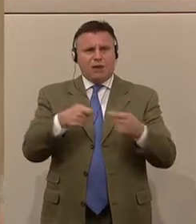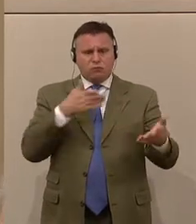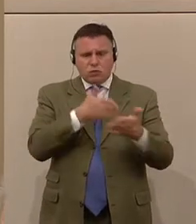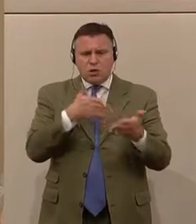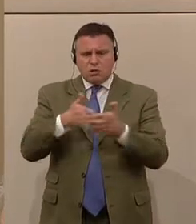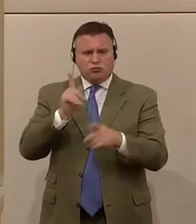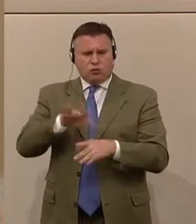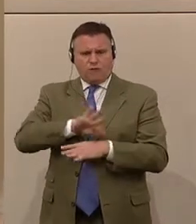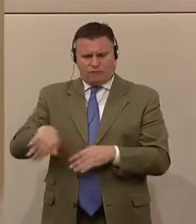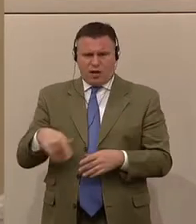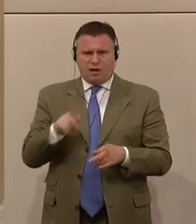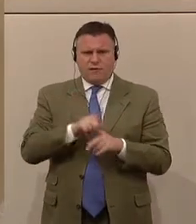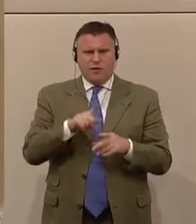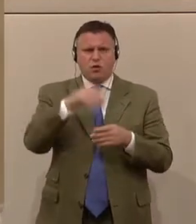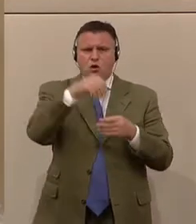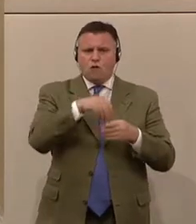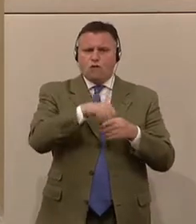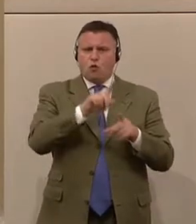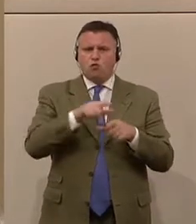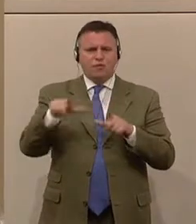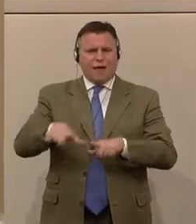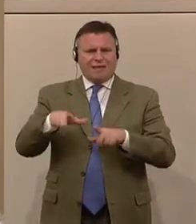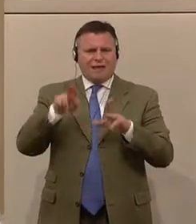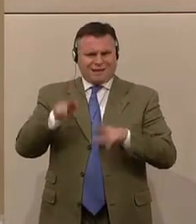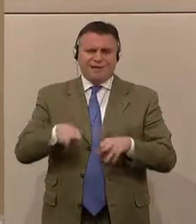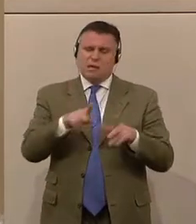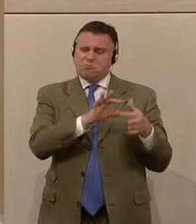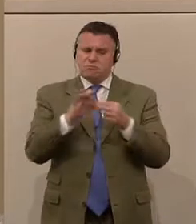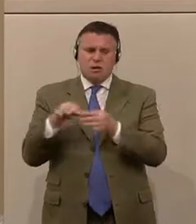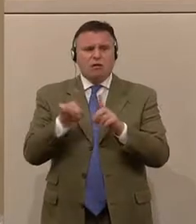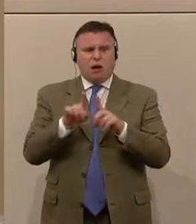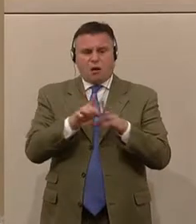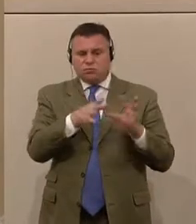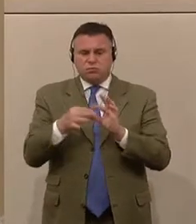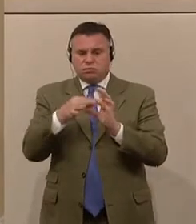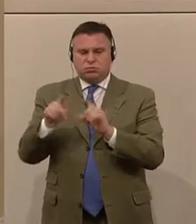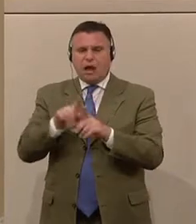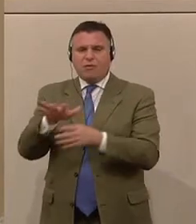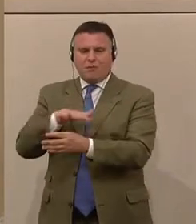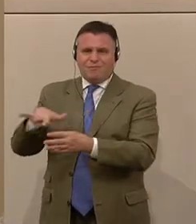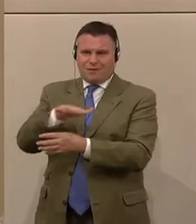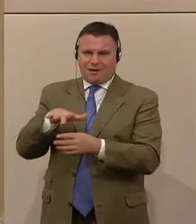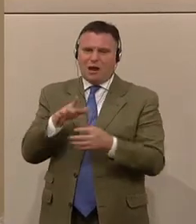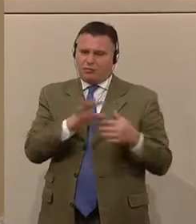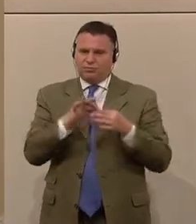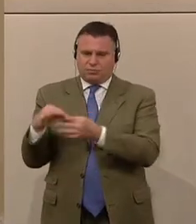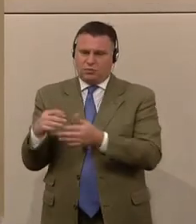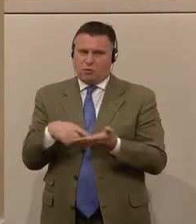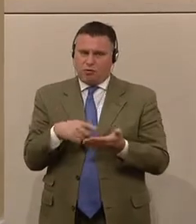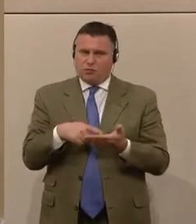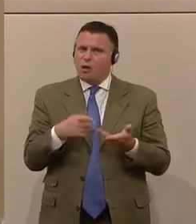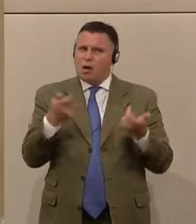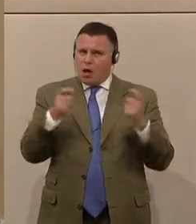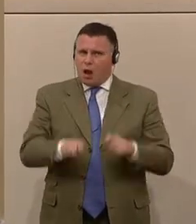Investitionshindernissen im Wohn- und Anlagenrecht. Denn wir sind hier in einer Materie, die auch in viele andere Bereiche hineingeht. Zum Abschluss möchte ich Ihnen